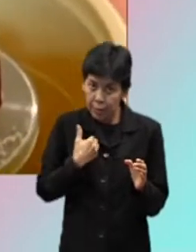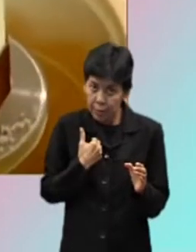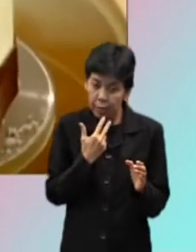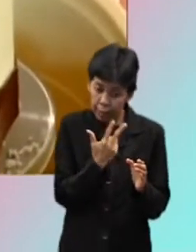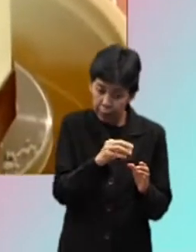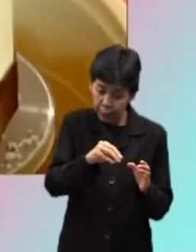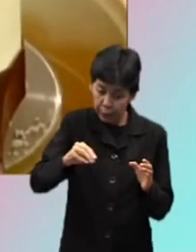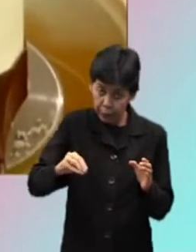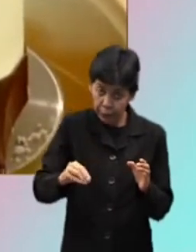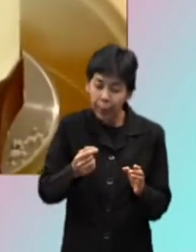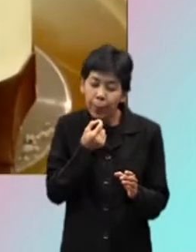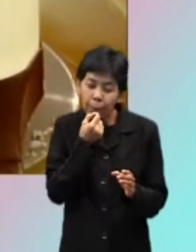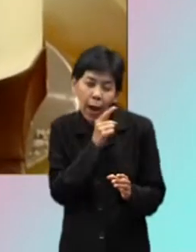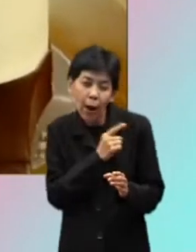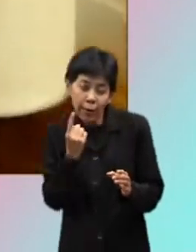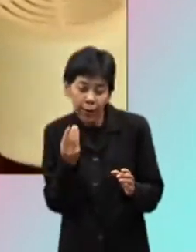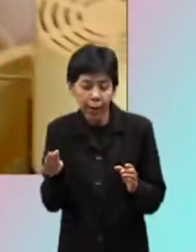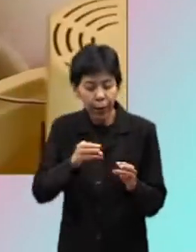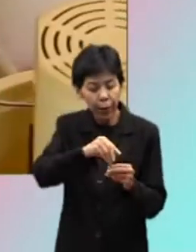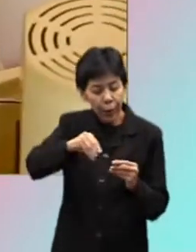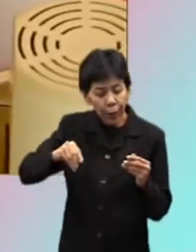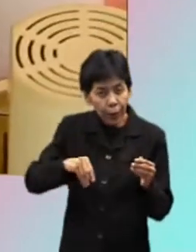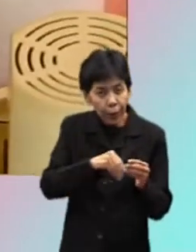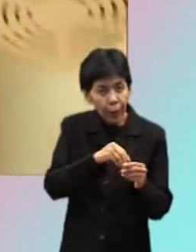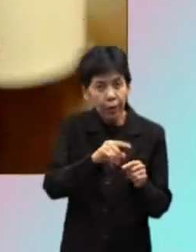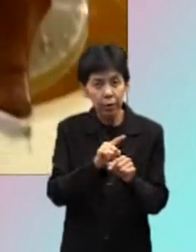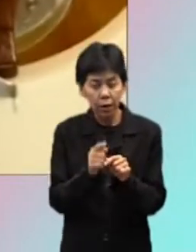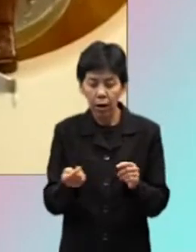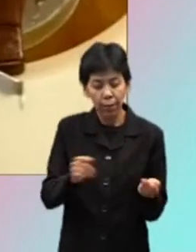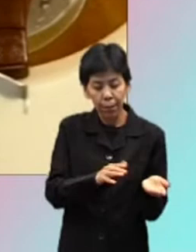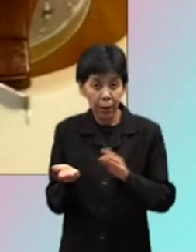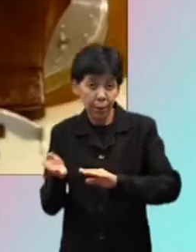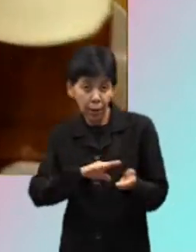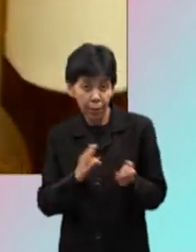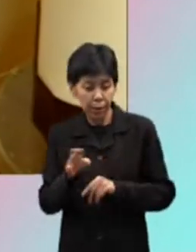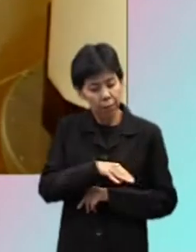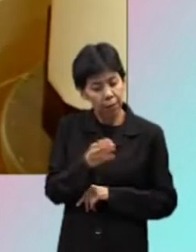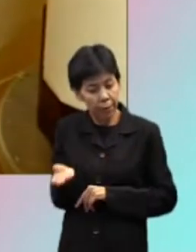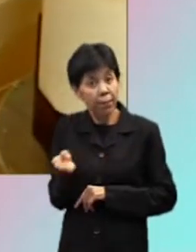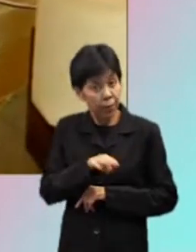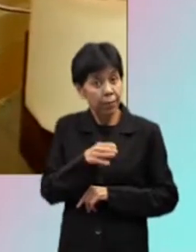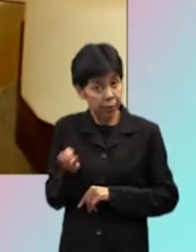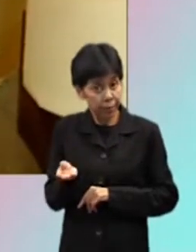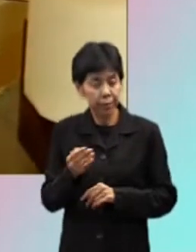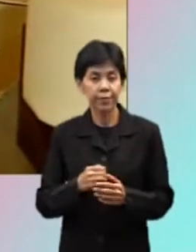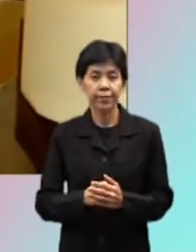ส่วนเกลือ1ส่วนนะคะเราจะใส่น้ำแข็งกับเกลือสลับกันนะคะ